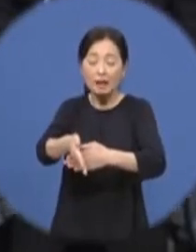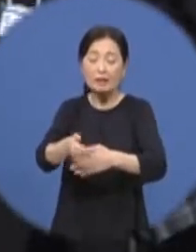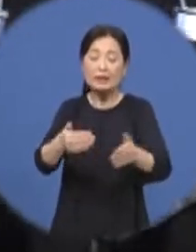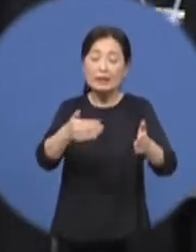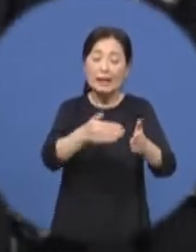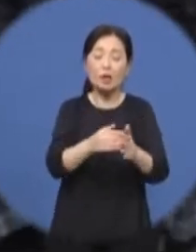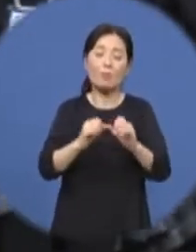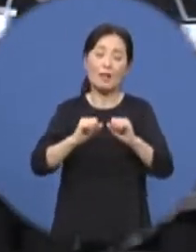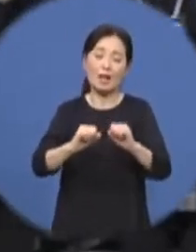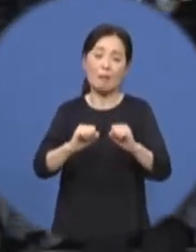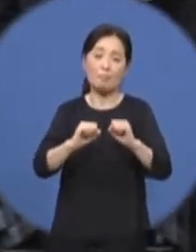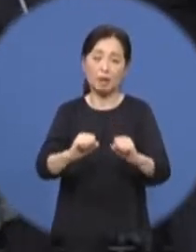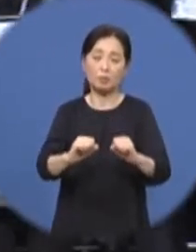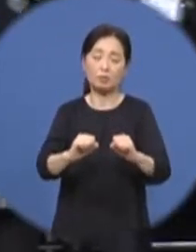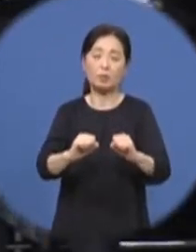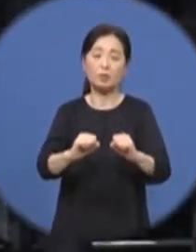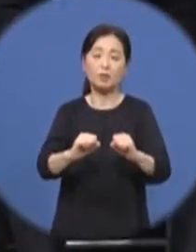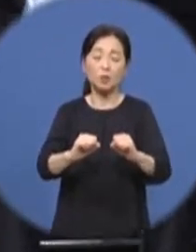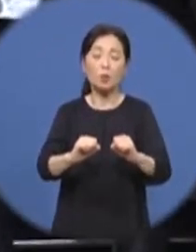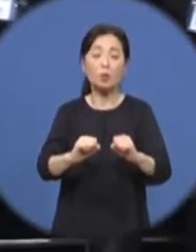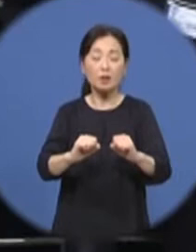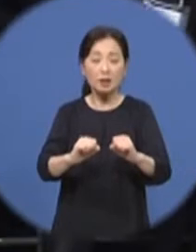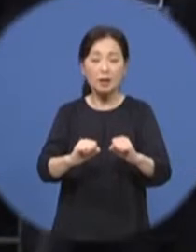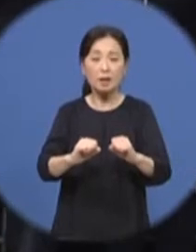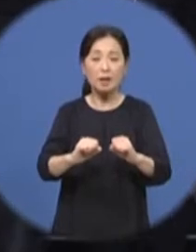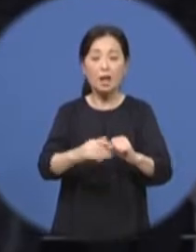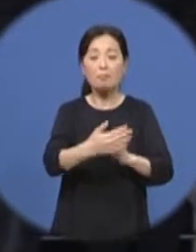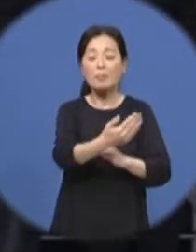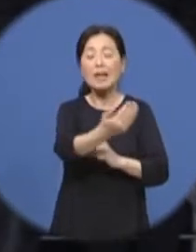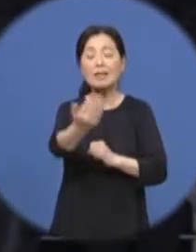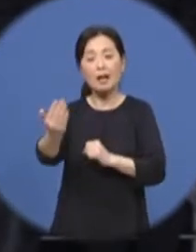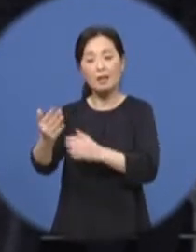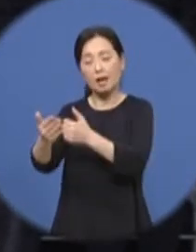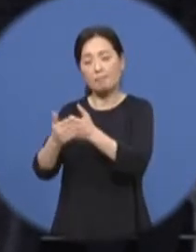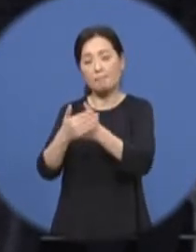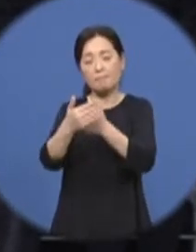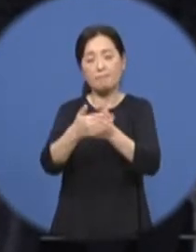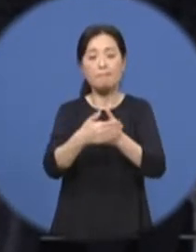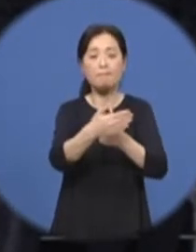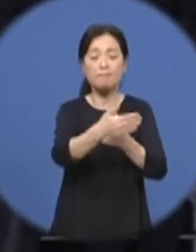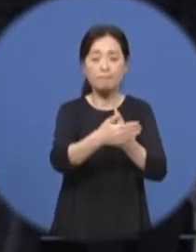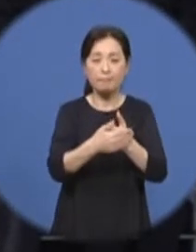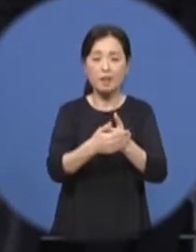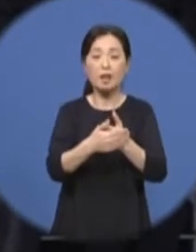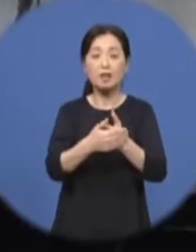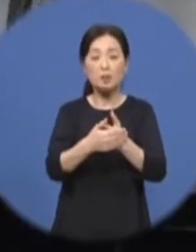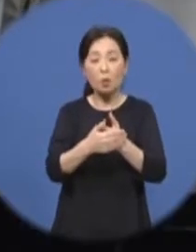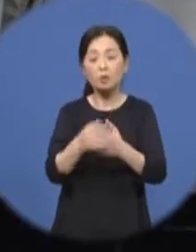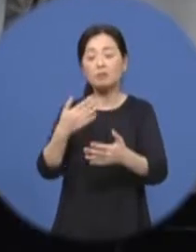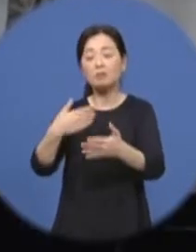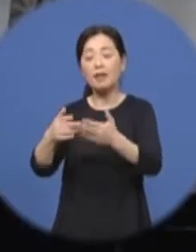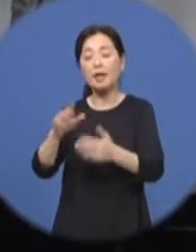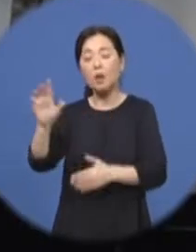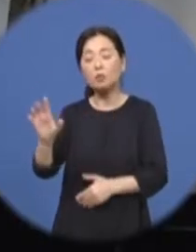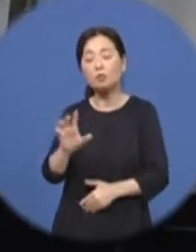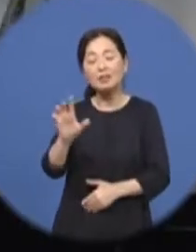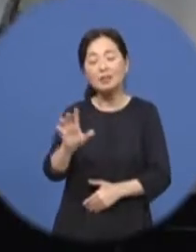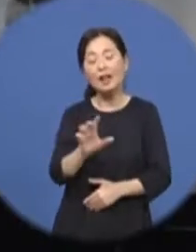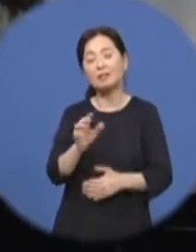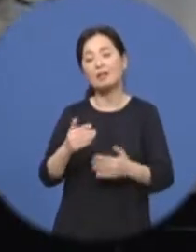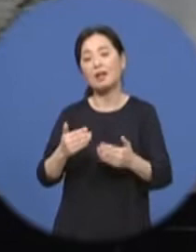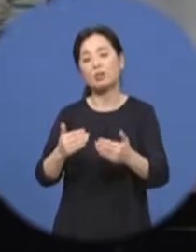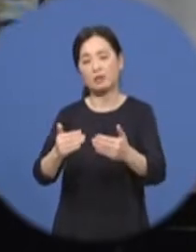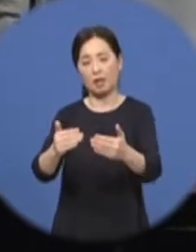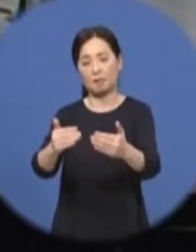り、またその時に多くの人が助けてくれたり、そういうことをこう繰り返しながら進んでいく、